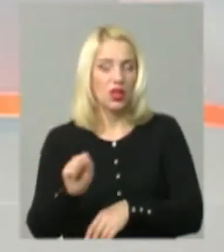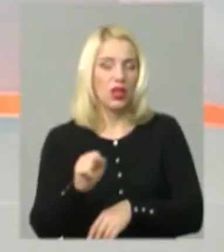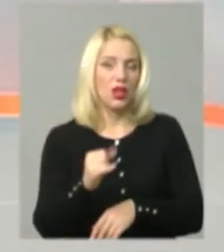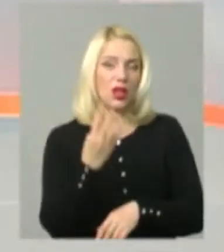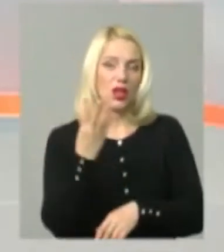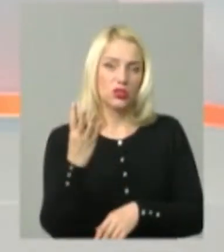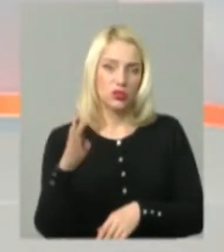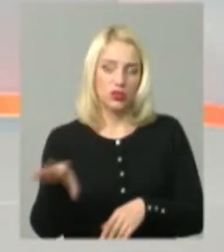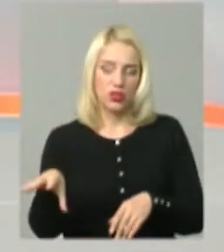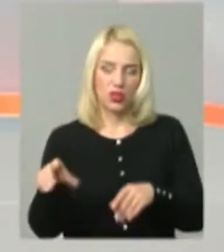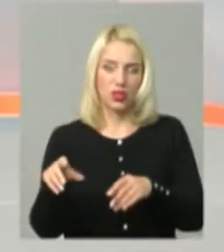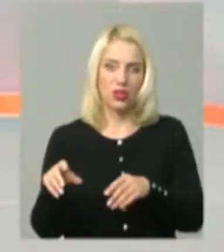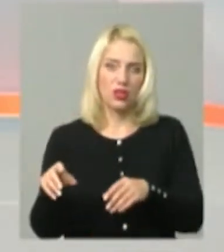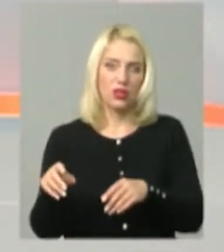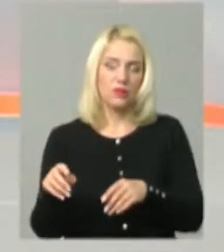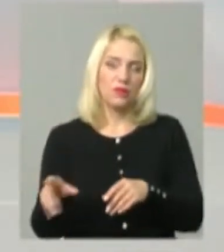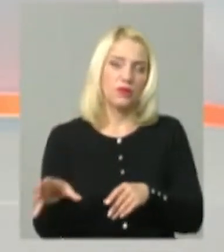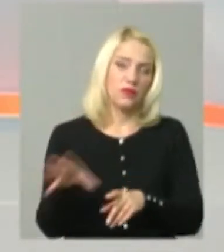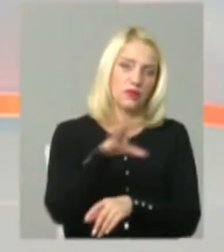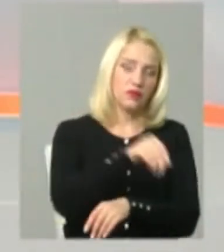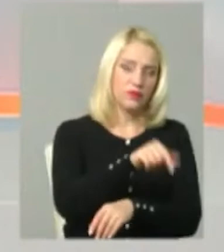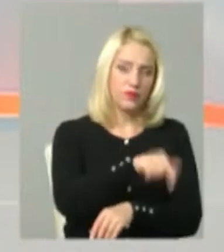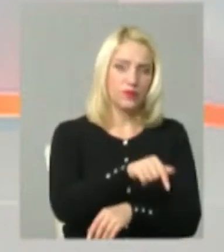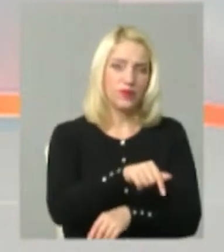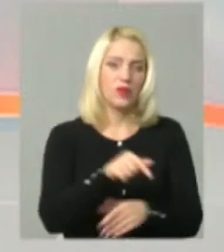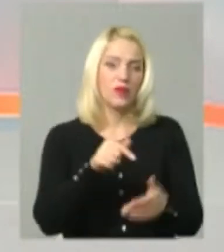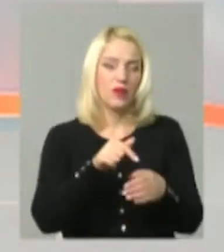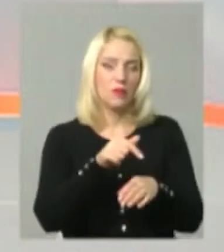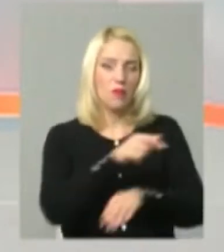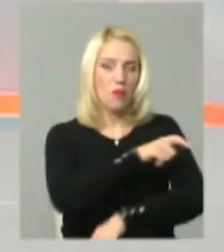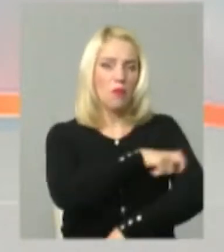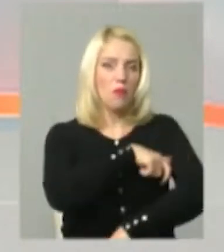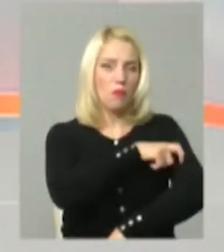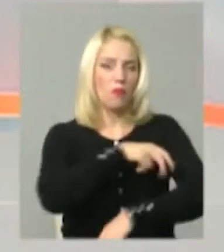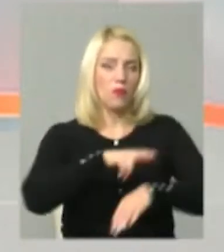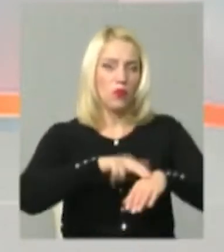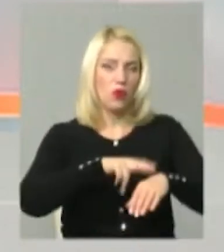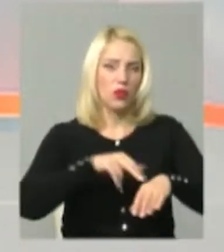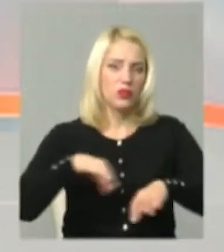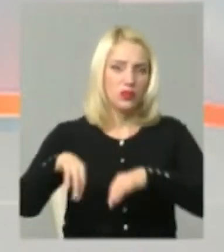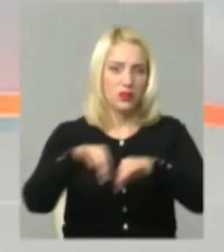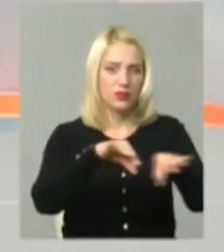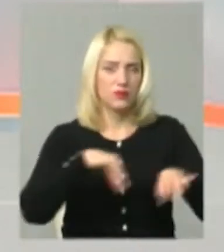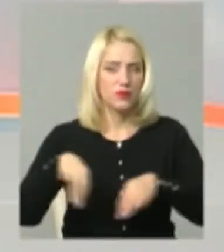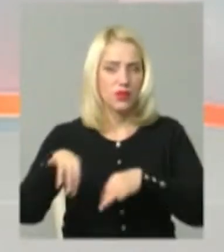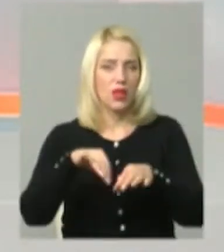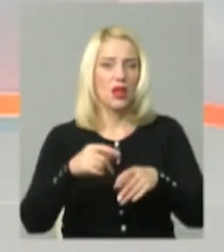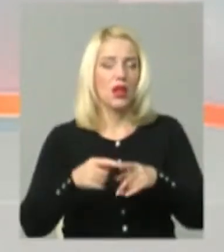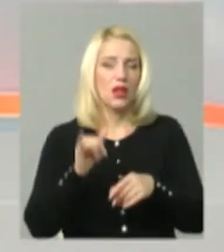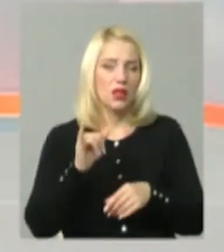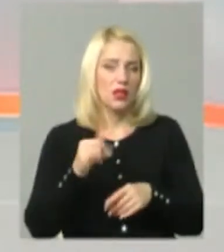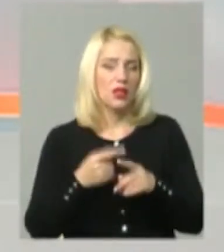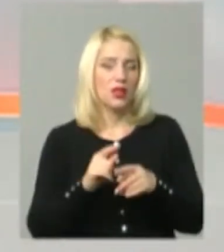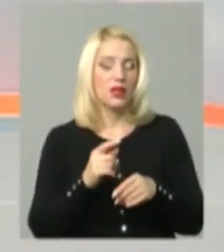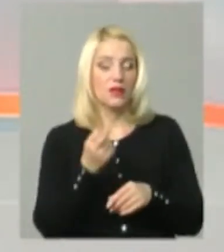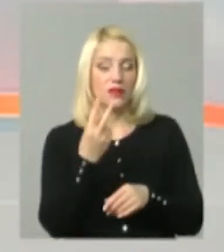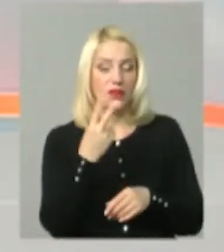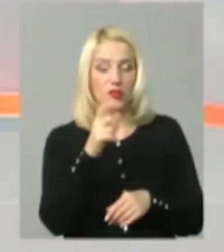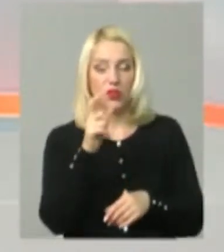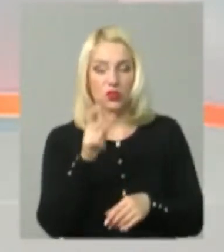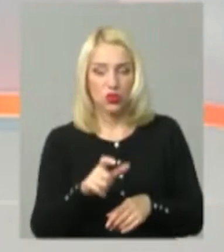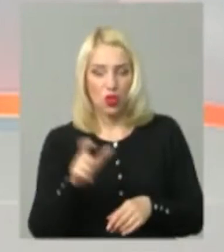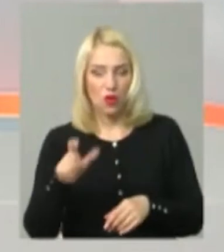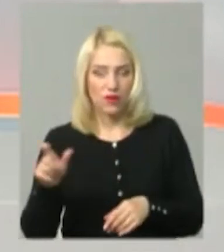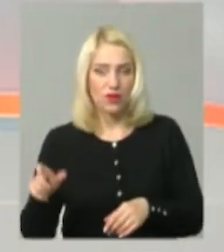4 приєднали до підрозділу групи реагування патрульної поліції, що дасть змогу тепер з 12 чоловік у